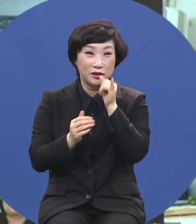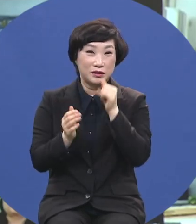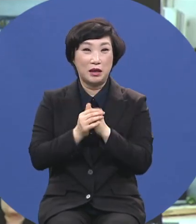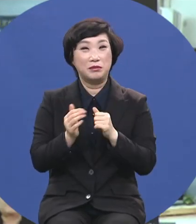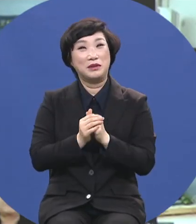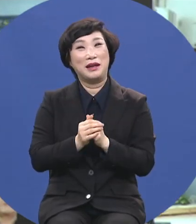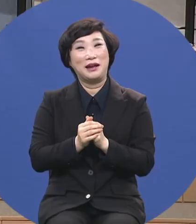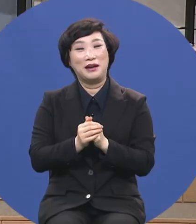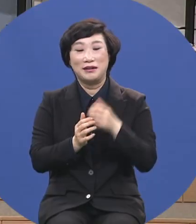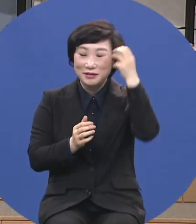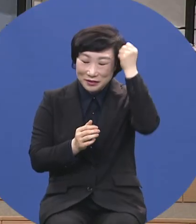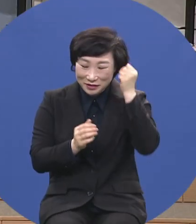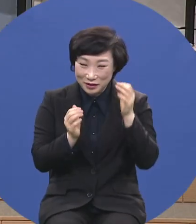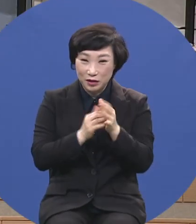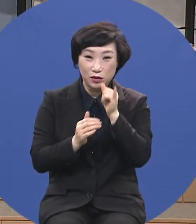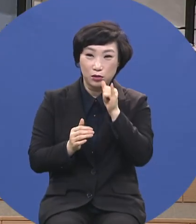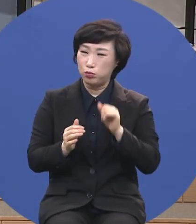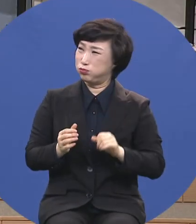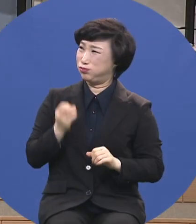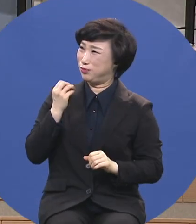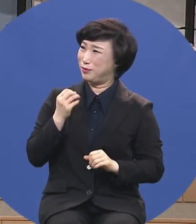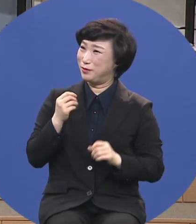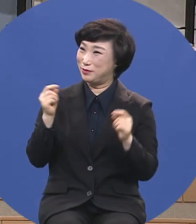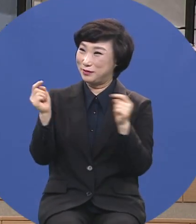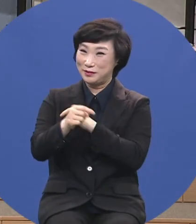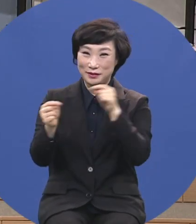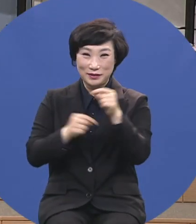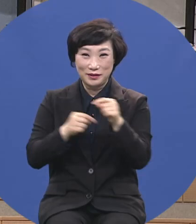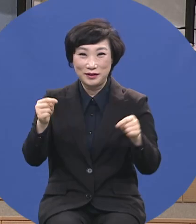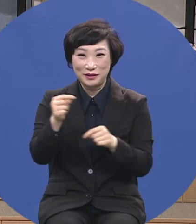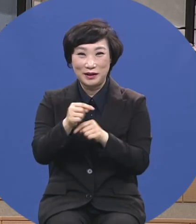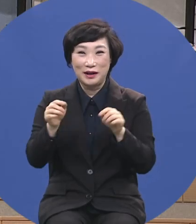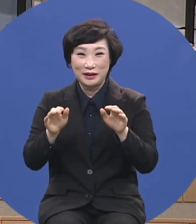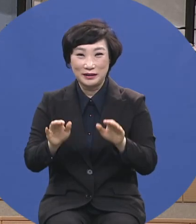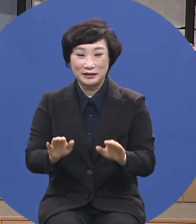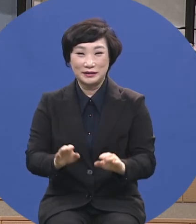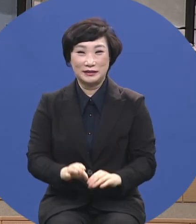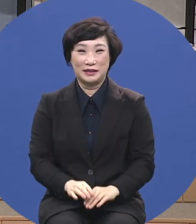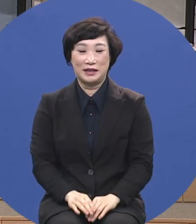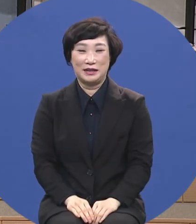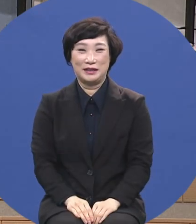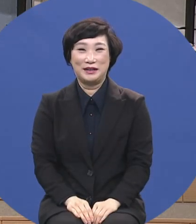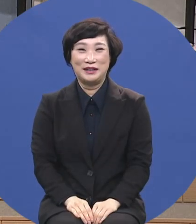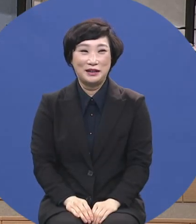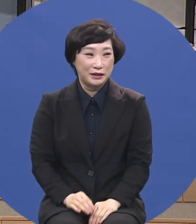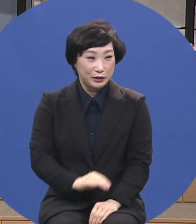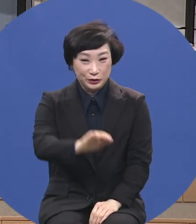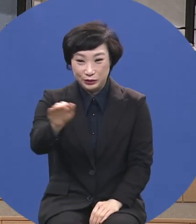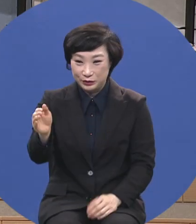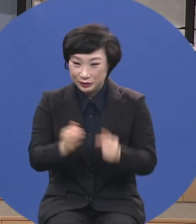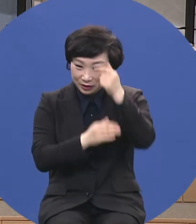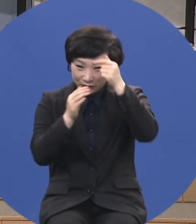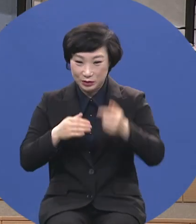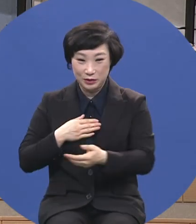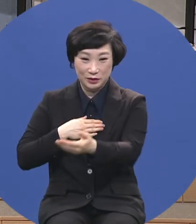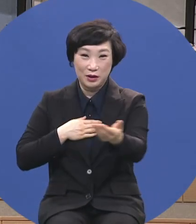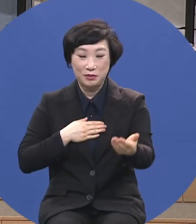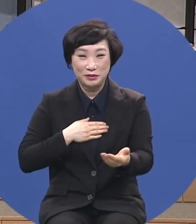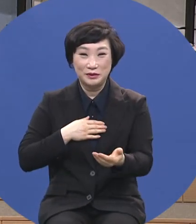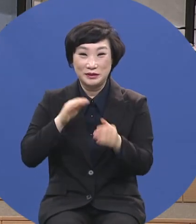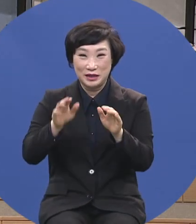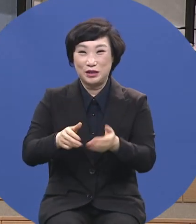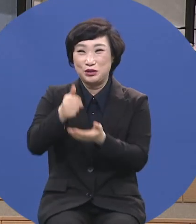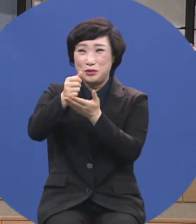때문에 전혀 다른 소리가 안 들어갑니다. 우리 교인들도